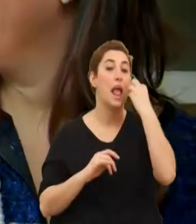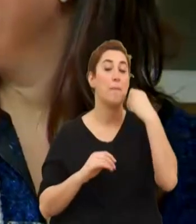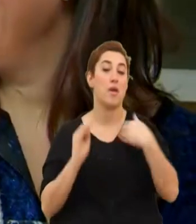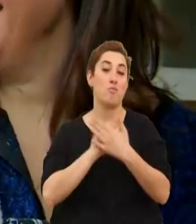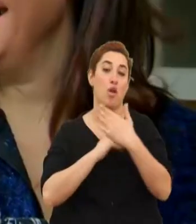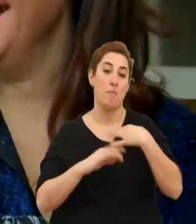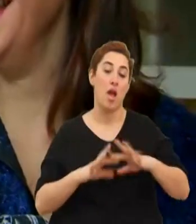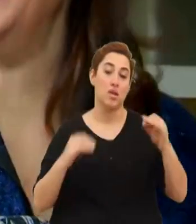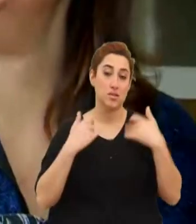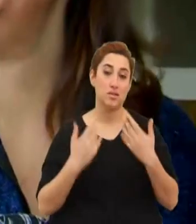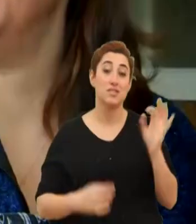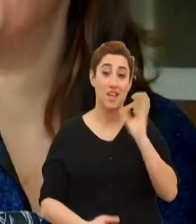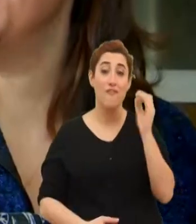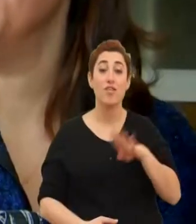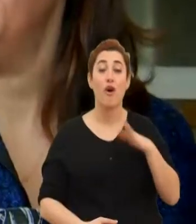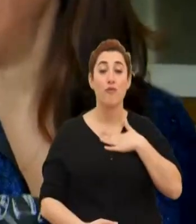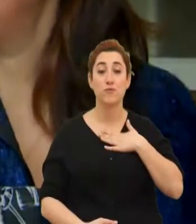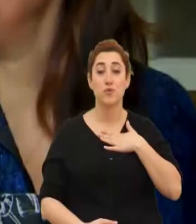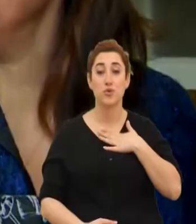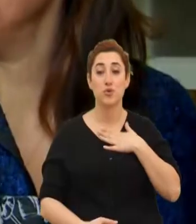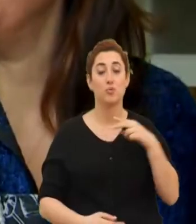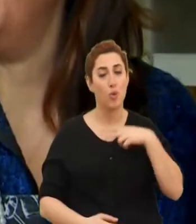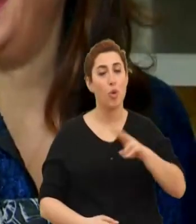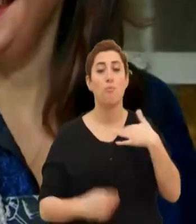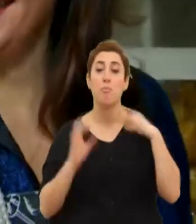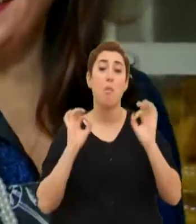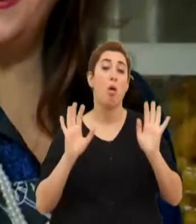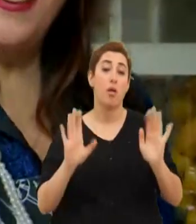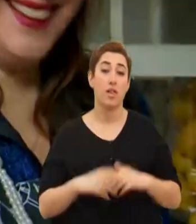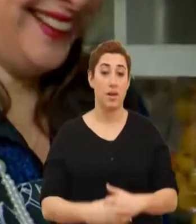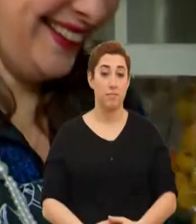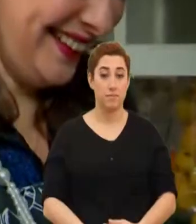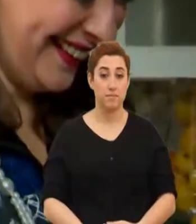yemeğe programlanmışız. Evet yavrucuğum, akışımız böyle.